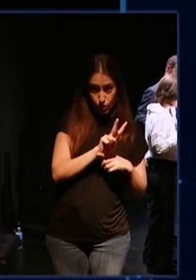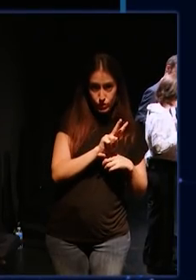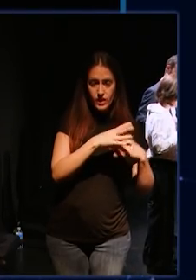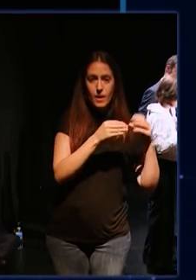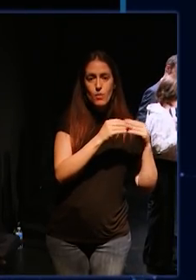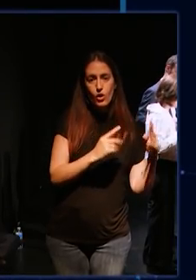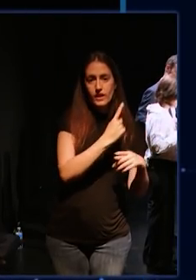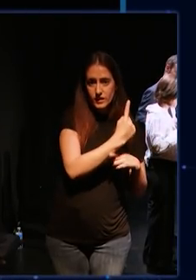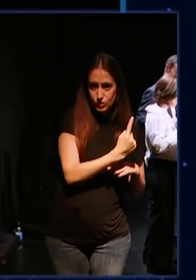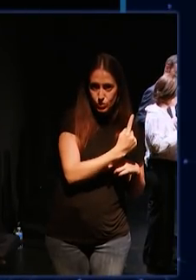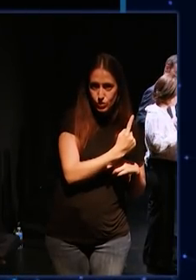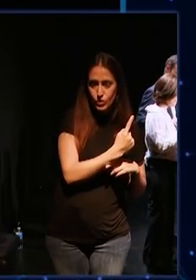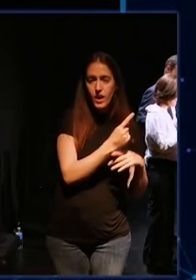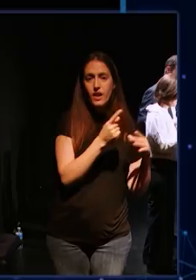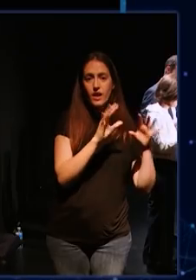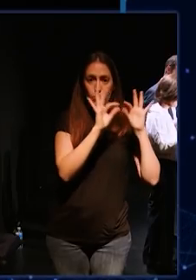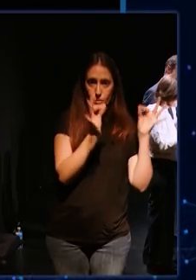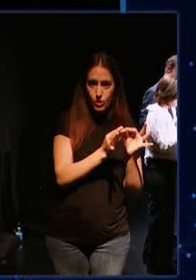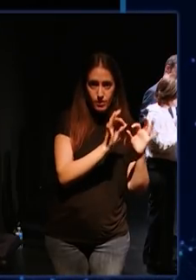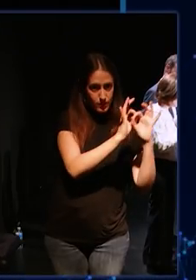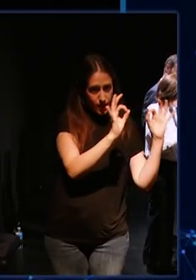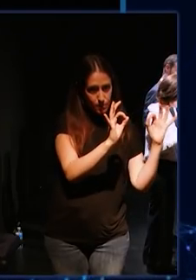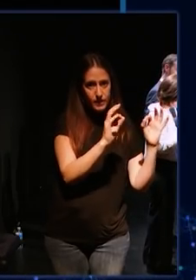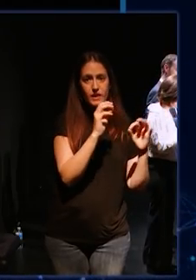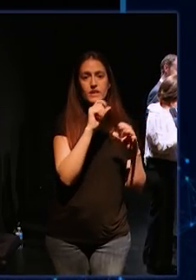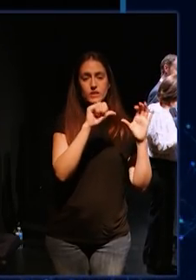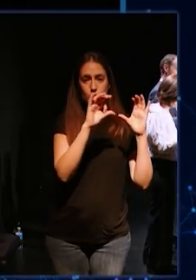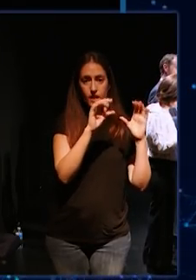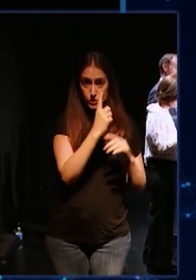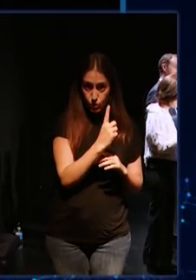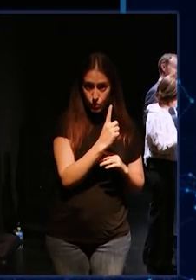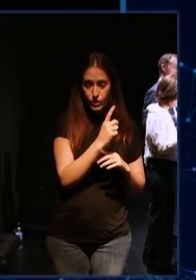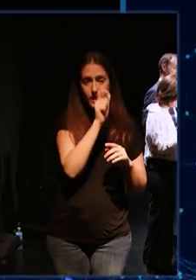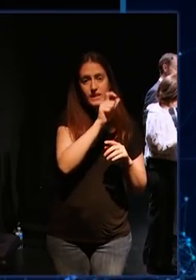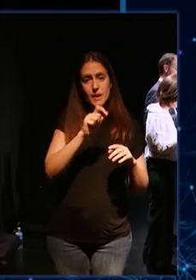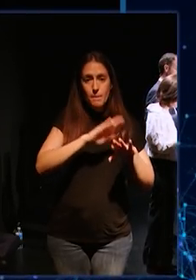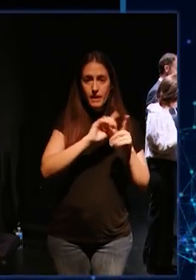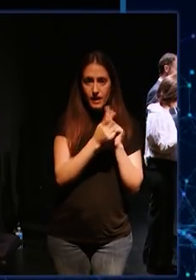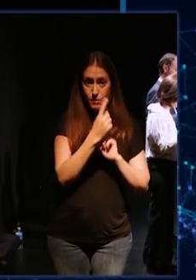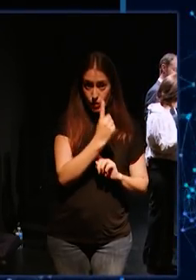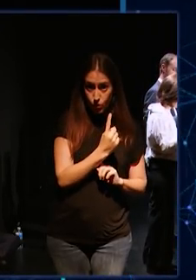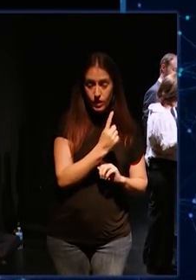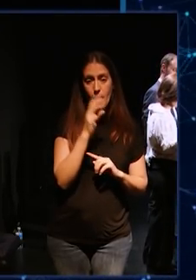de Catalunya, 1. En Comú Podem, cap. Ciutadans, 1. Gent pel Canvi, 1.